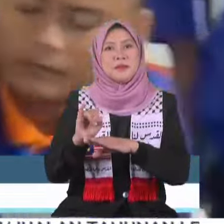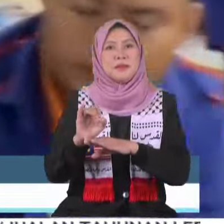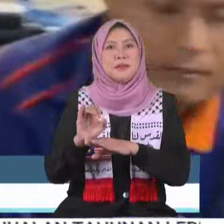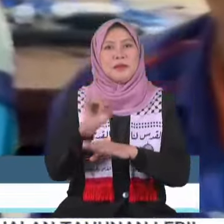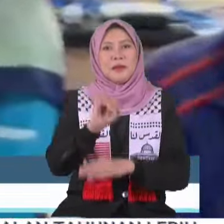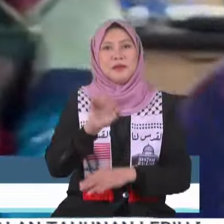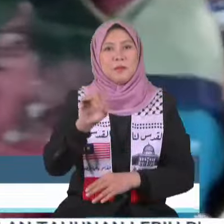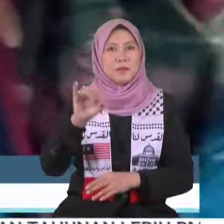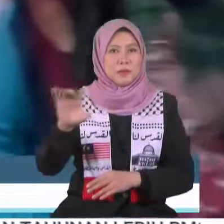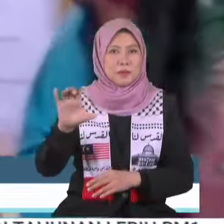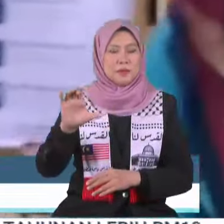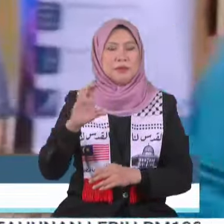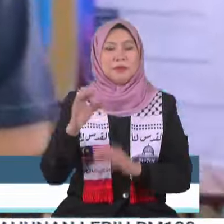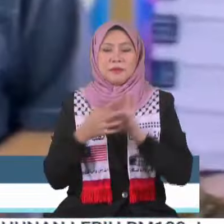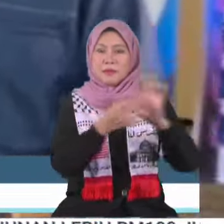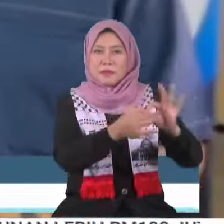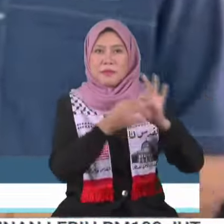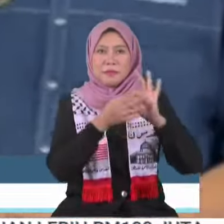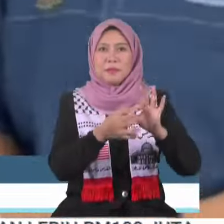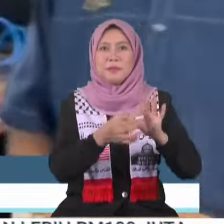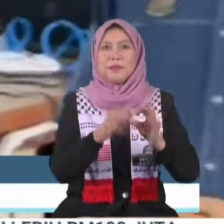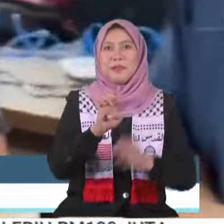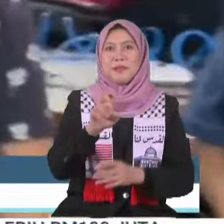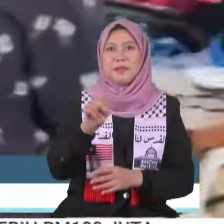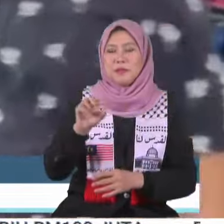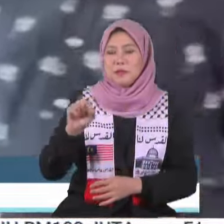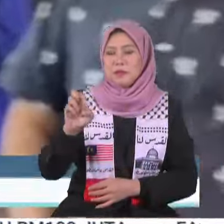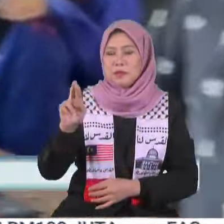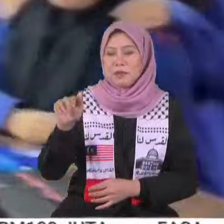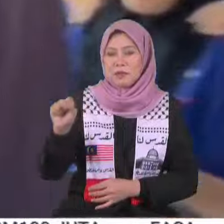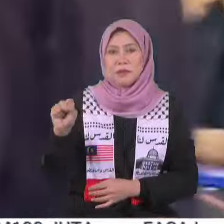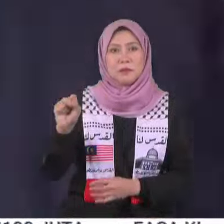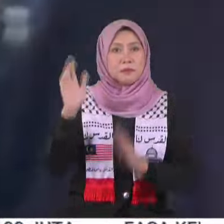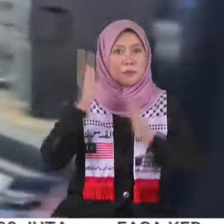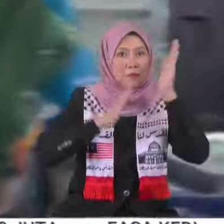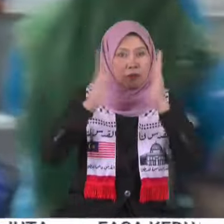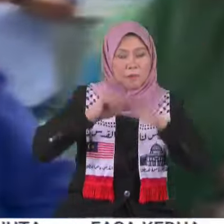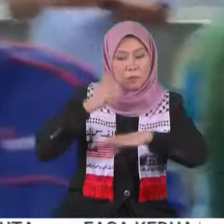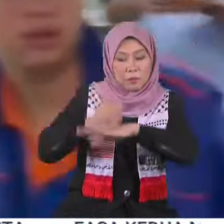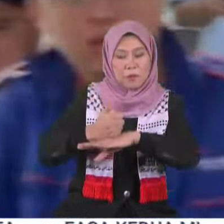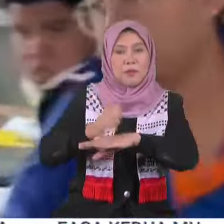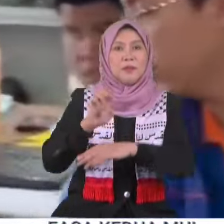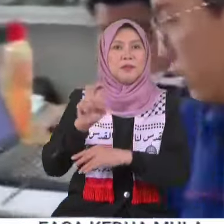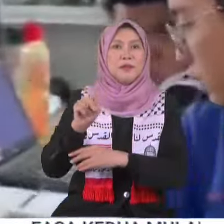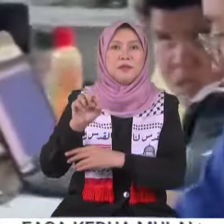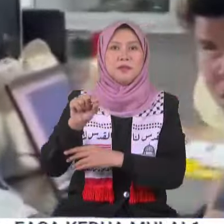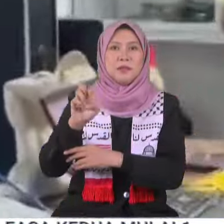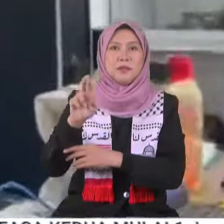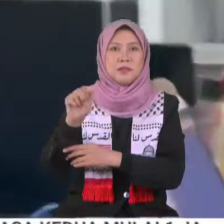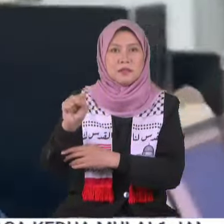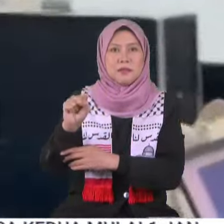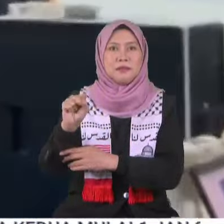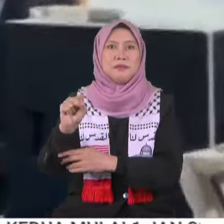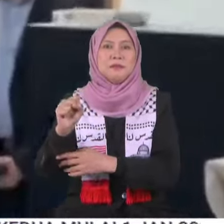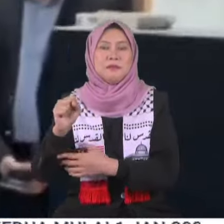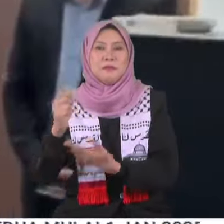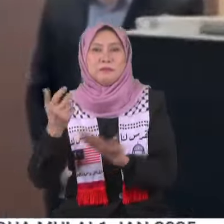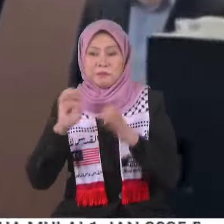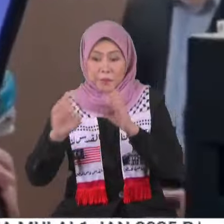on Campus IOC dengan kerjasama pihak Ingenious Malaysia bagi menubuhkan Ingenious Academy di kampus Kuala